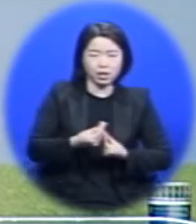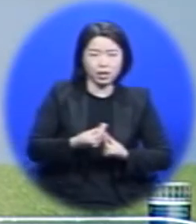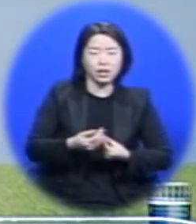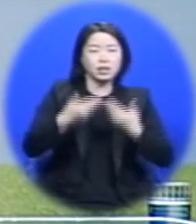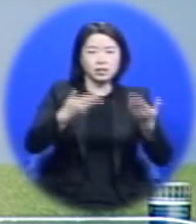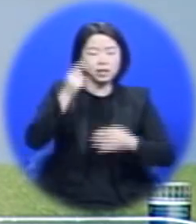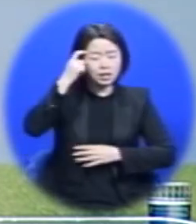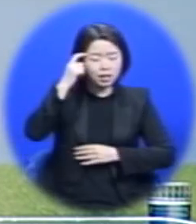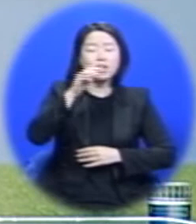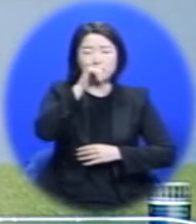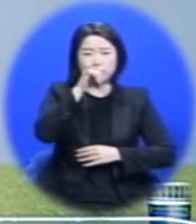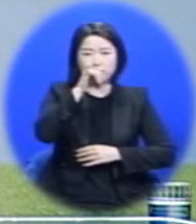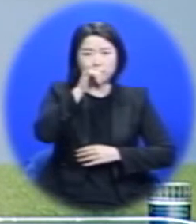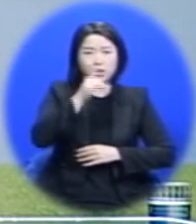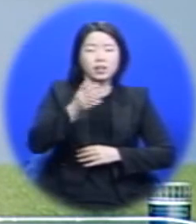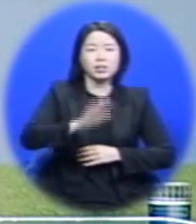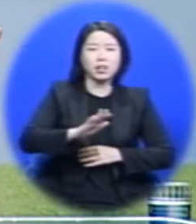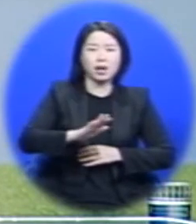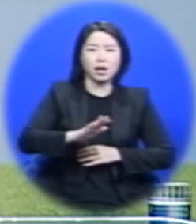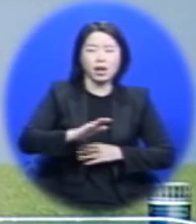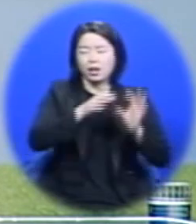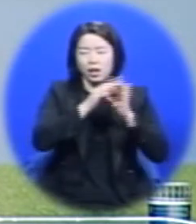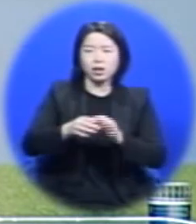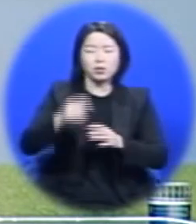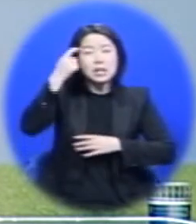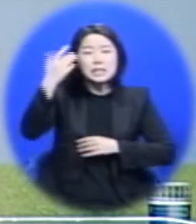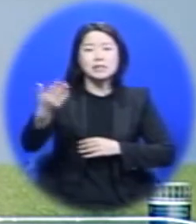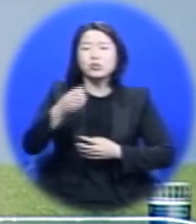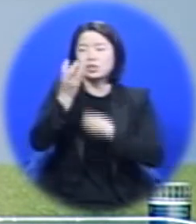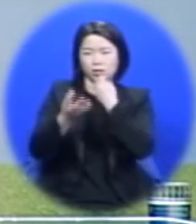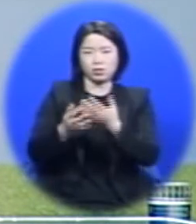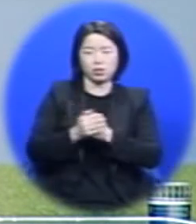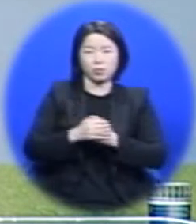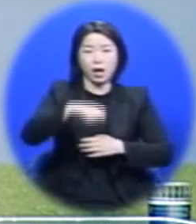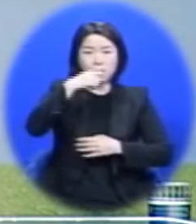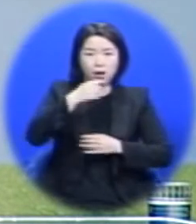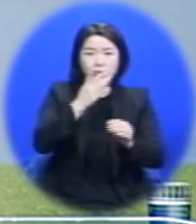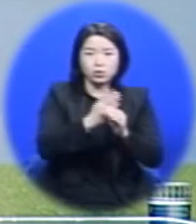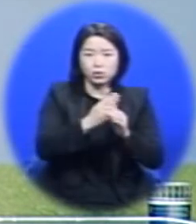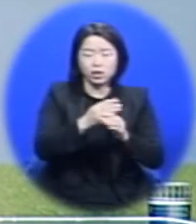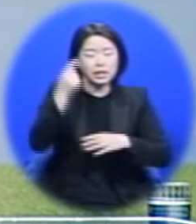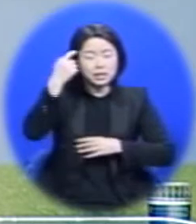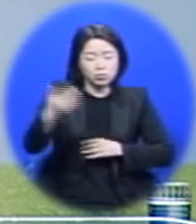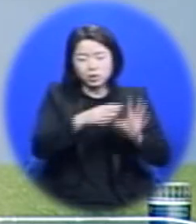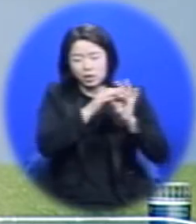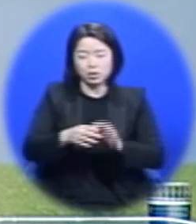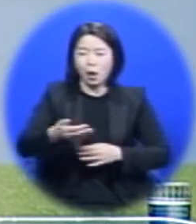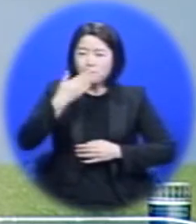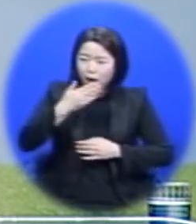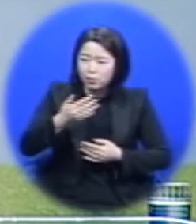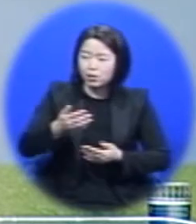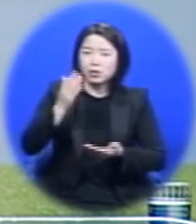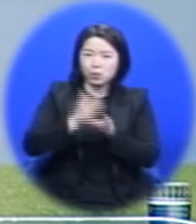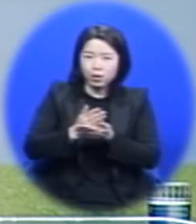해야지 생각은 그렇게 가는데 막 질문이 나온다는 거예요. 그래서 밥 먹다가 막 질문이 계속 나와서 이게 밥을 먹어야 되는